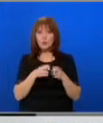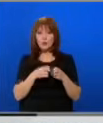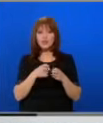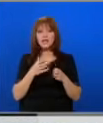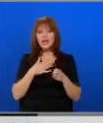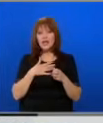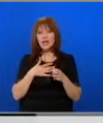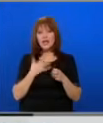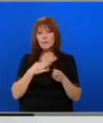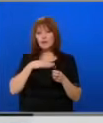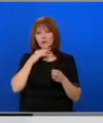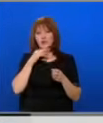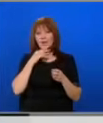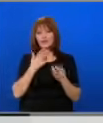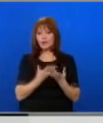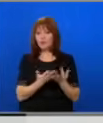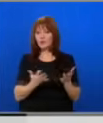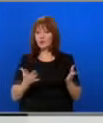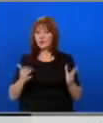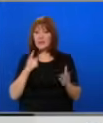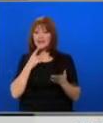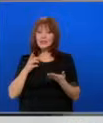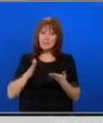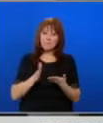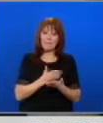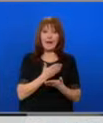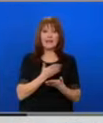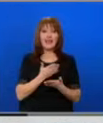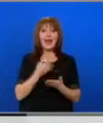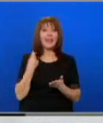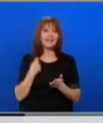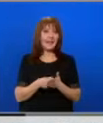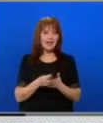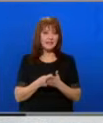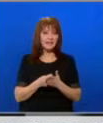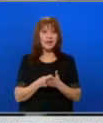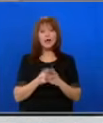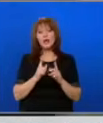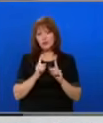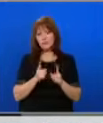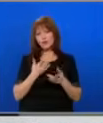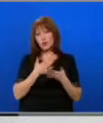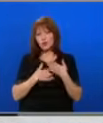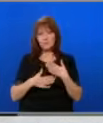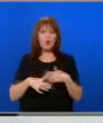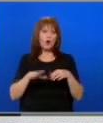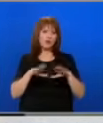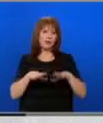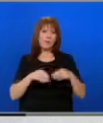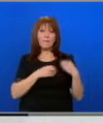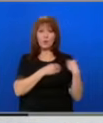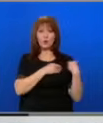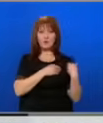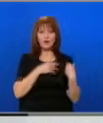на таксата и след гласуването в комисия премиера може да поеме спокойно тази отговорност,